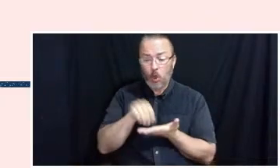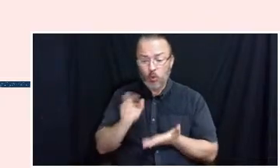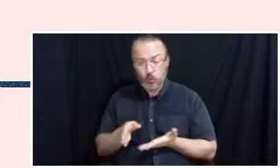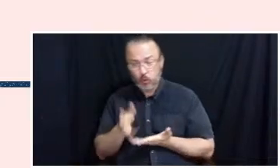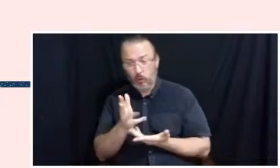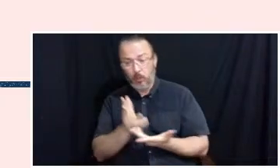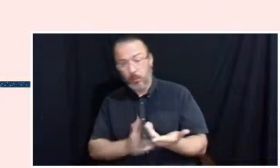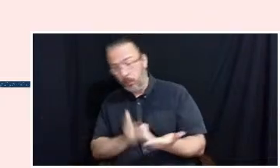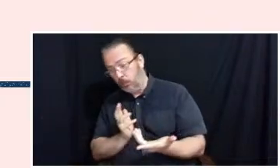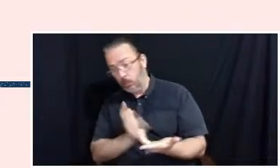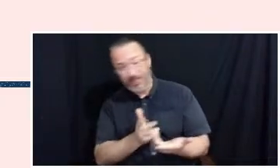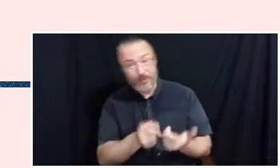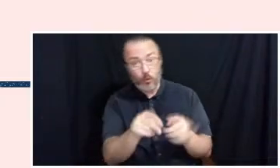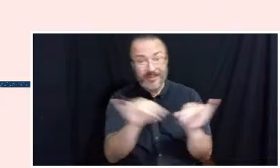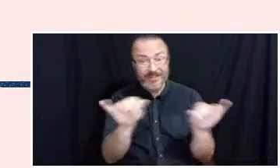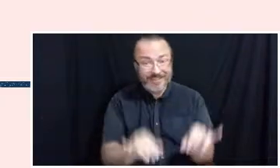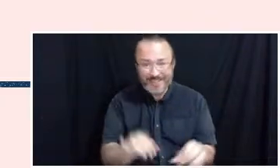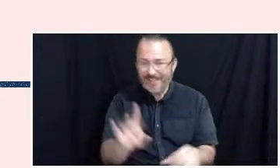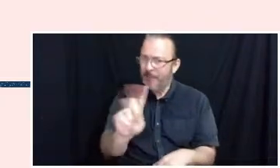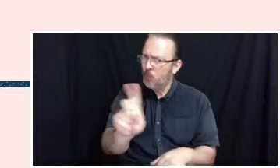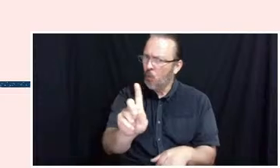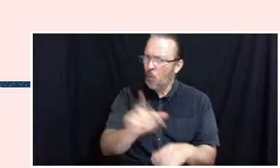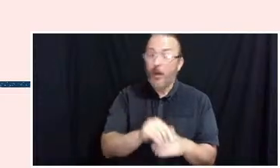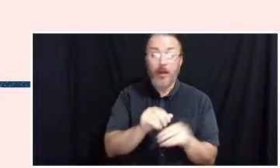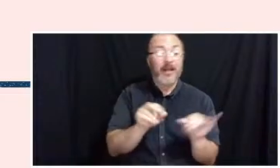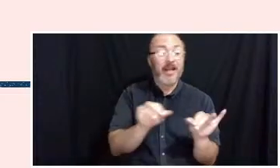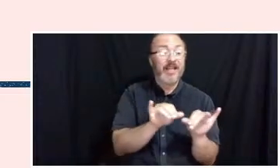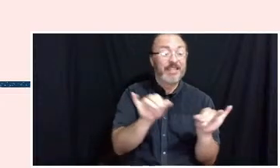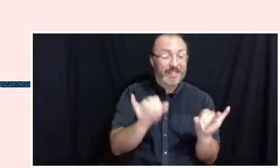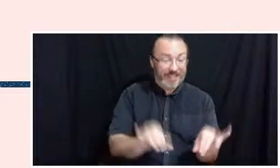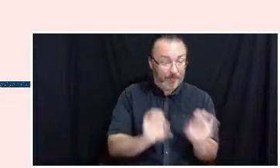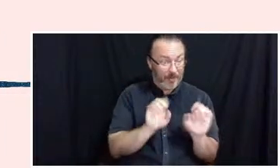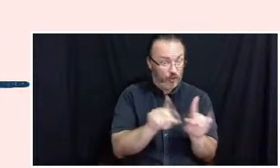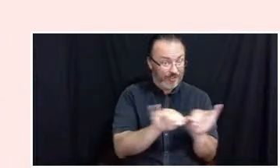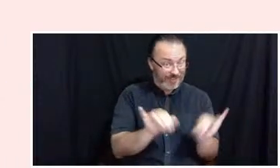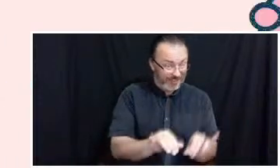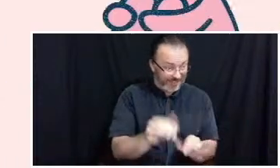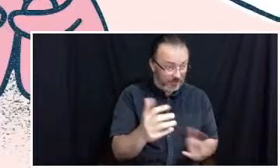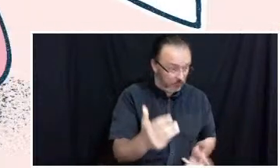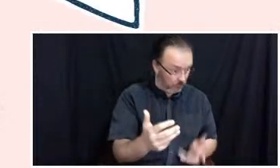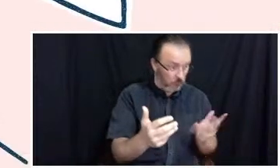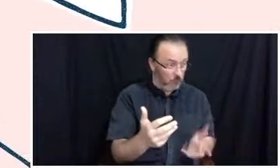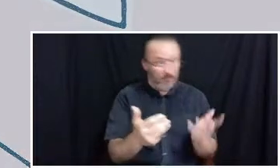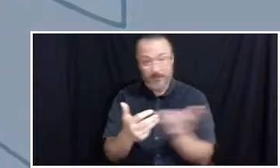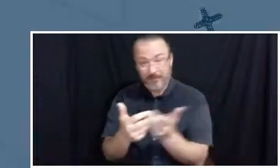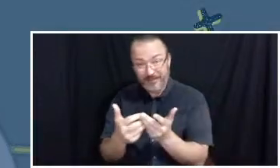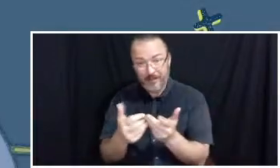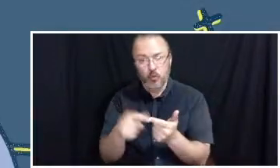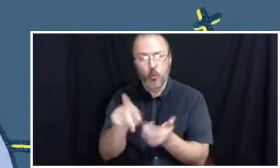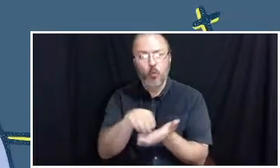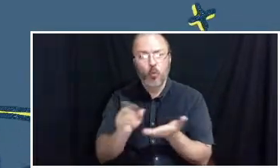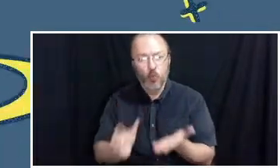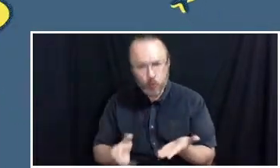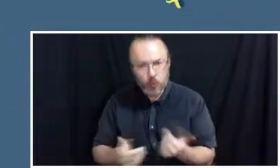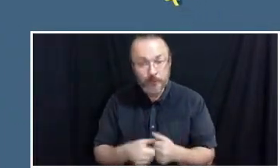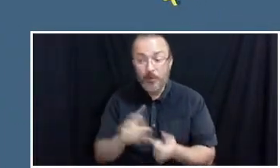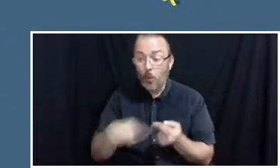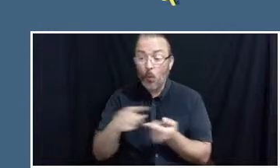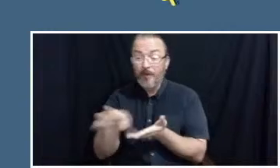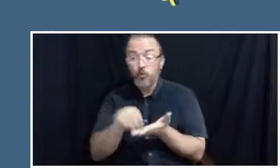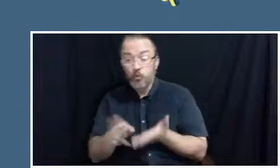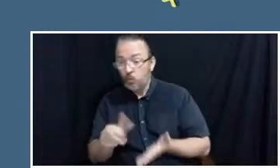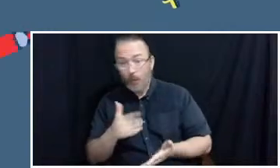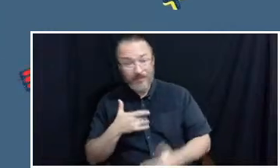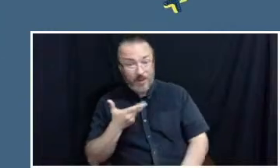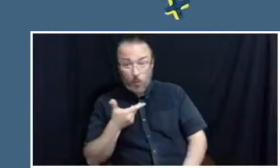sur l'éducation 2020, portant sur l'inclusion et l'éducation, estime que l'éducation est plus forte lorsqu'elle s'ouvre à la diversité.